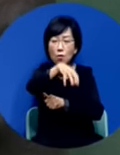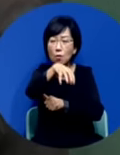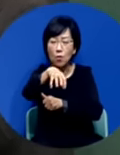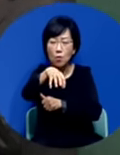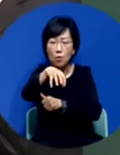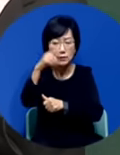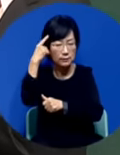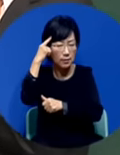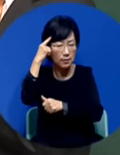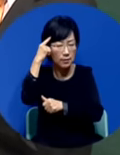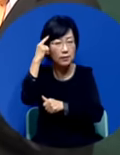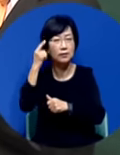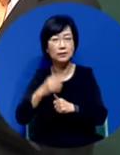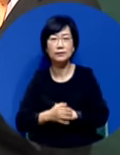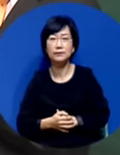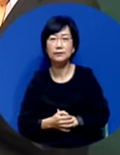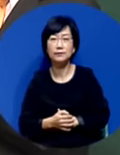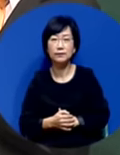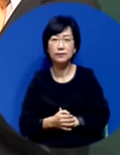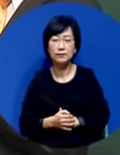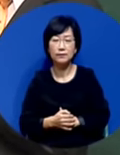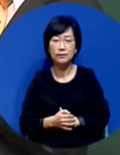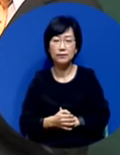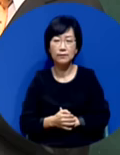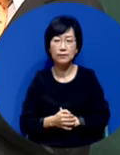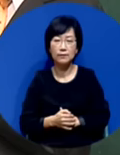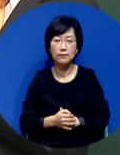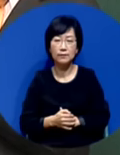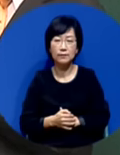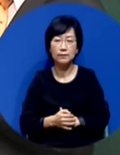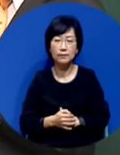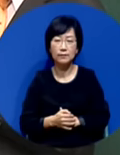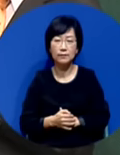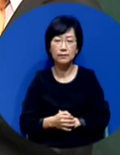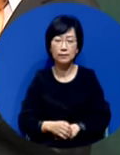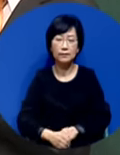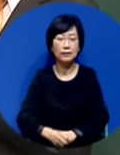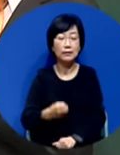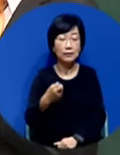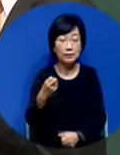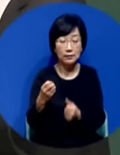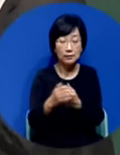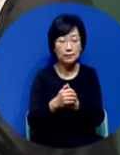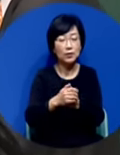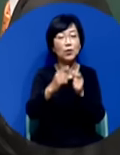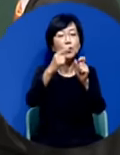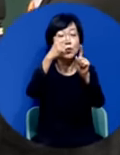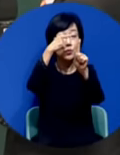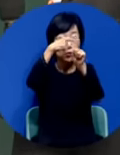因为神总是要让基督来到地上的。 그래서 교회도 허락하고 축복도 하시는 거죠.